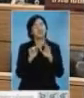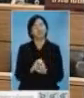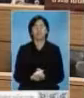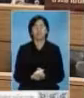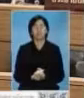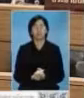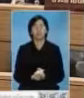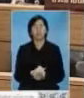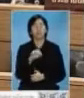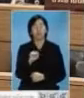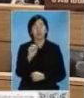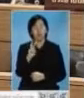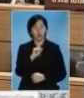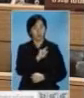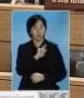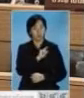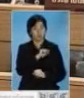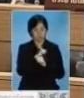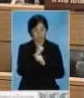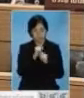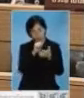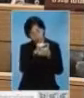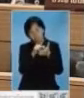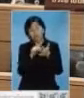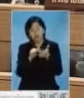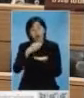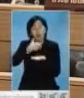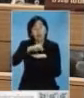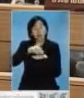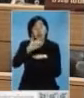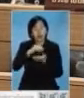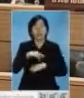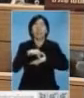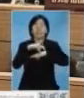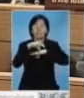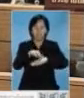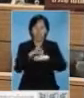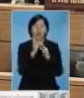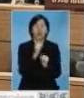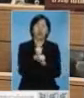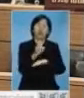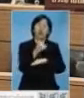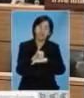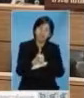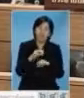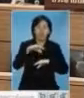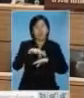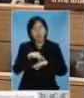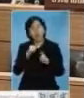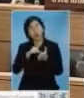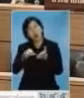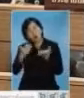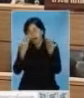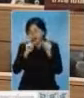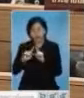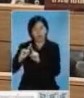ครับเมื่อวุฒิสมาชิกมีหน้าที่ดังกล่าวอย่างที่ผมบอกแล้วนะมีหน้าที่แต่งตั้งบุคคลเหล่านี้ผมก็ลองมาพิจารณาดูว่า